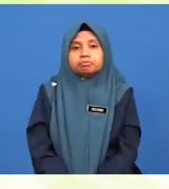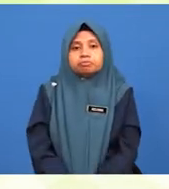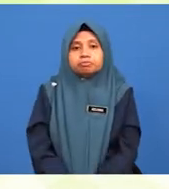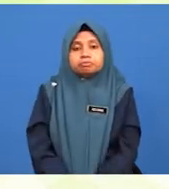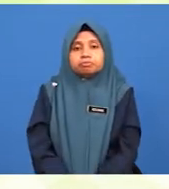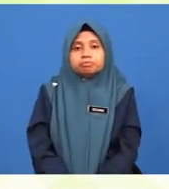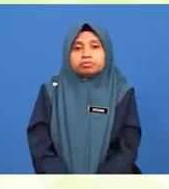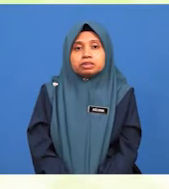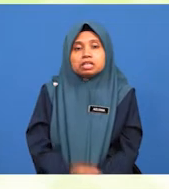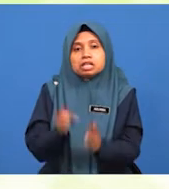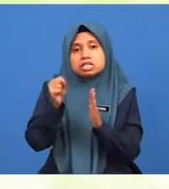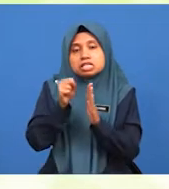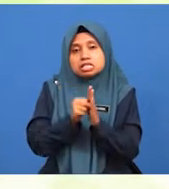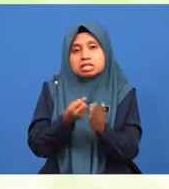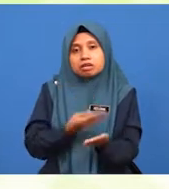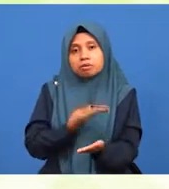Soalan yang terakhir.